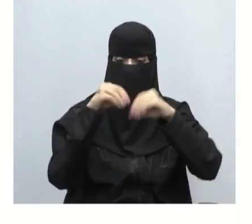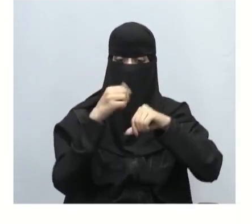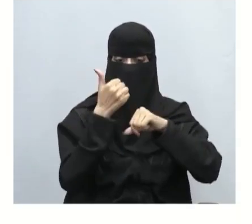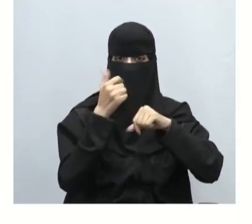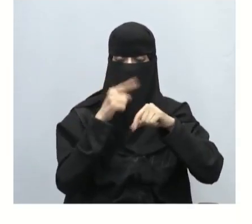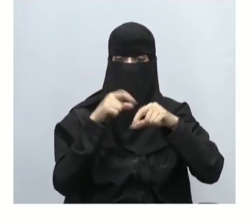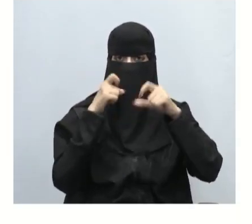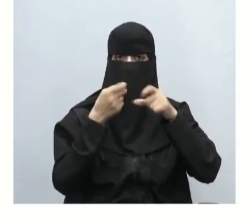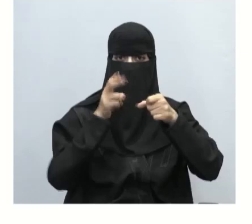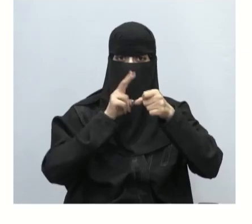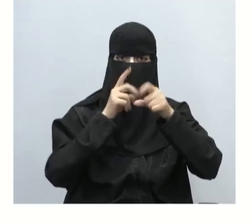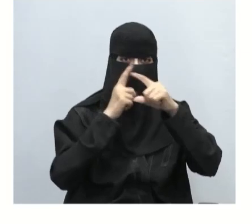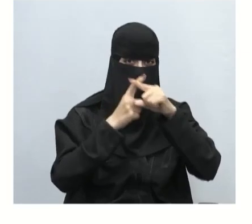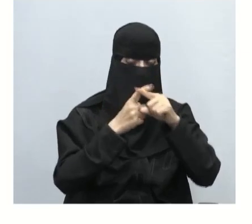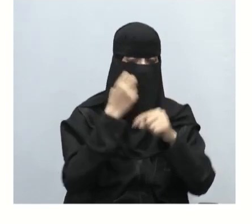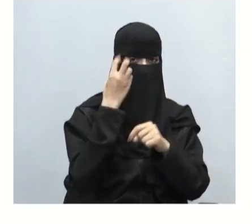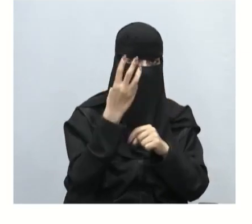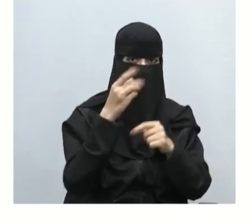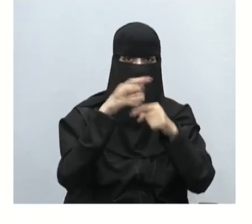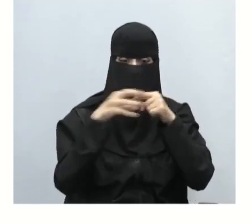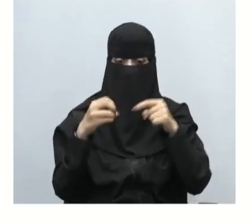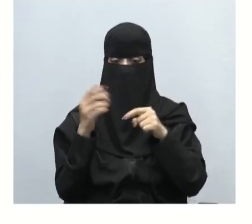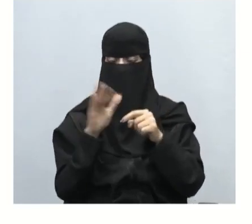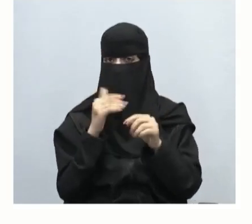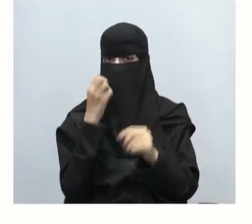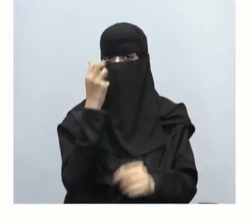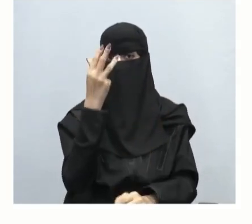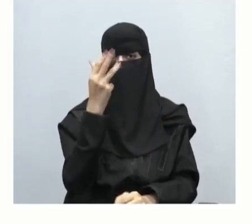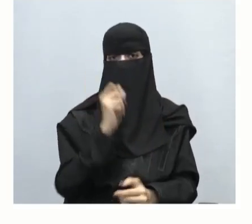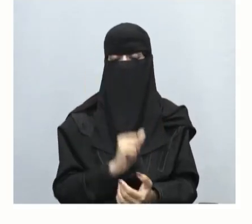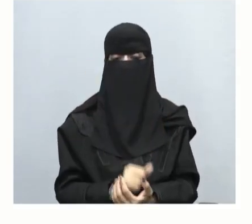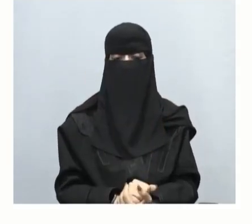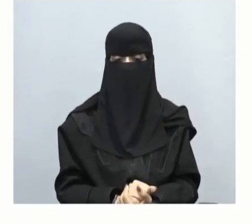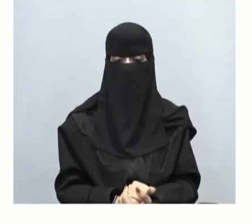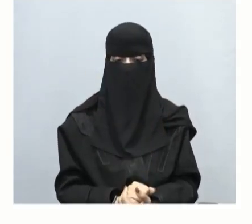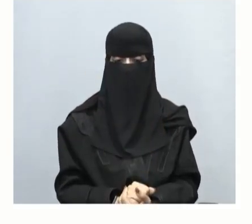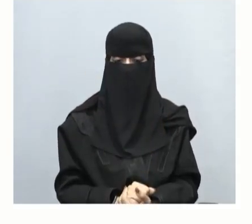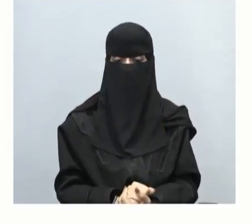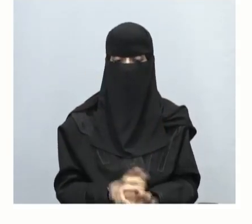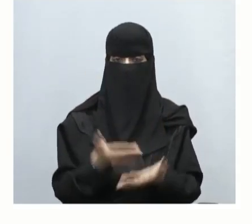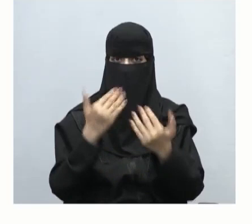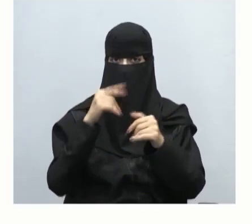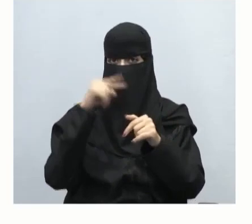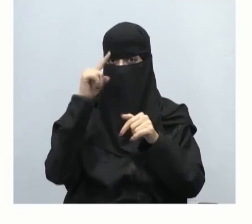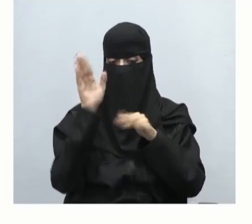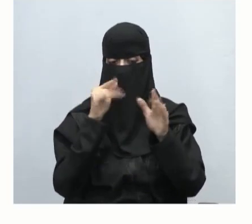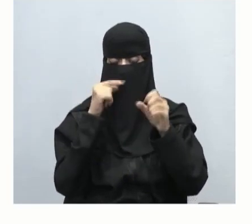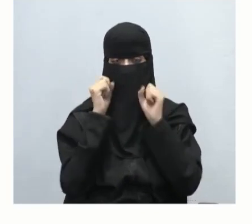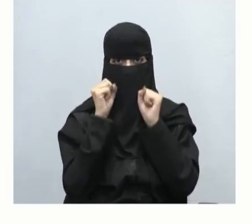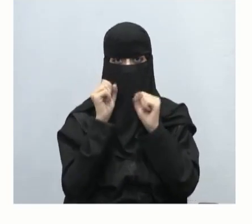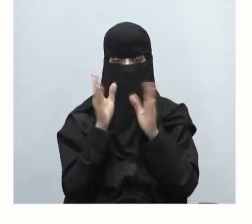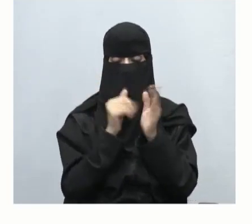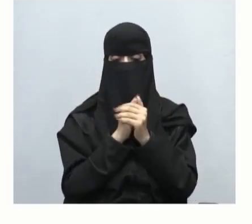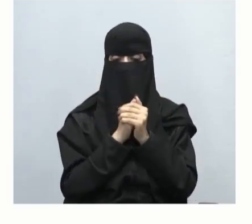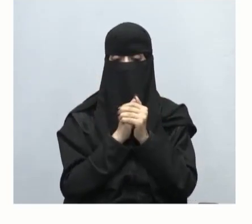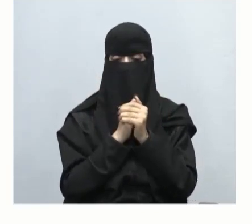6 مضروبه في 3 ومن ثم مطروحا منها ماذا مطروحا منها ت وهي تمثل هذه